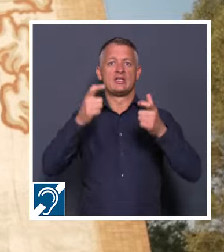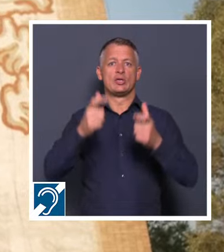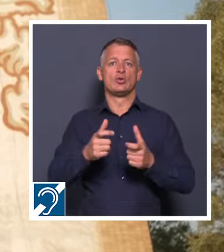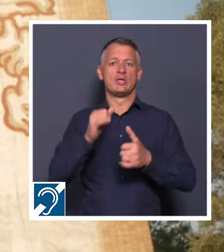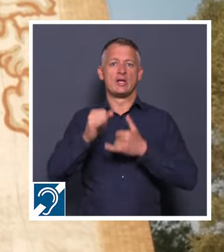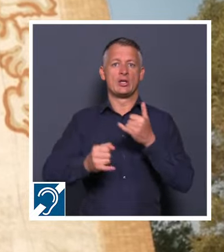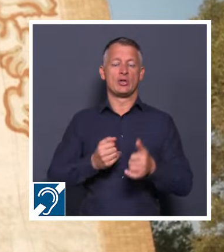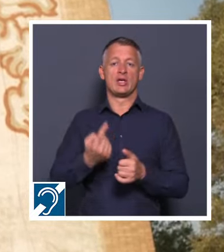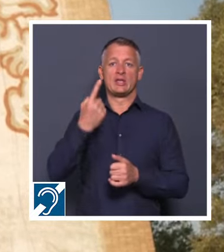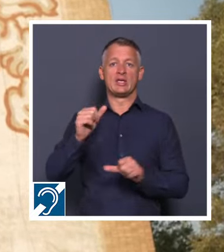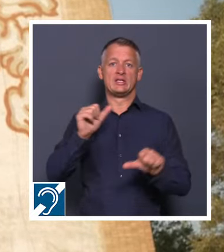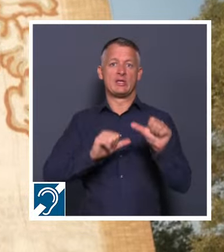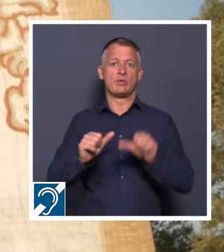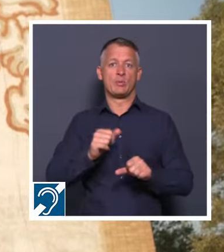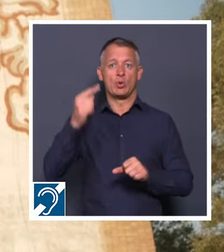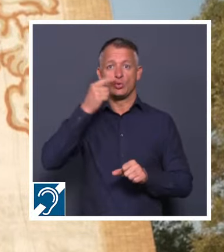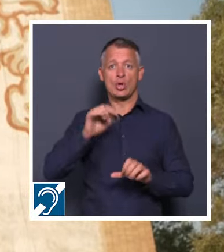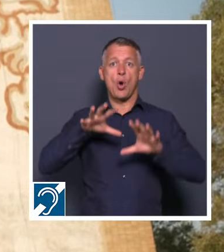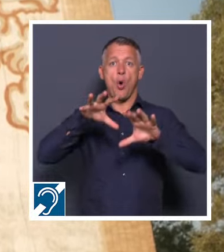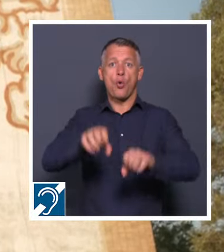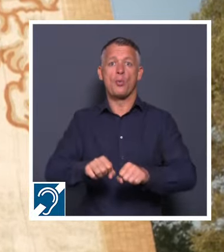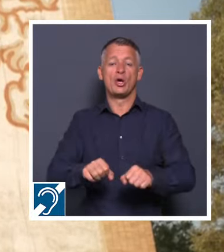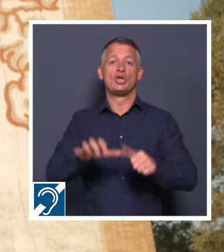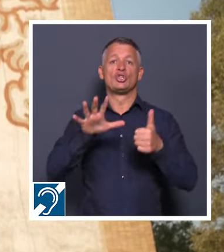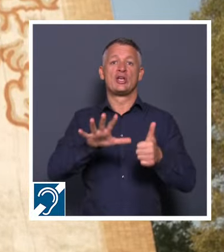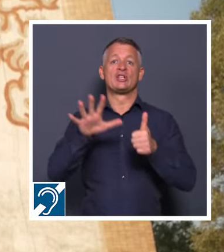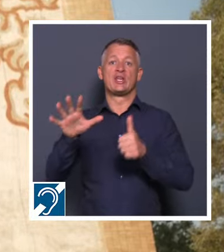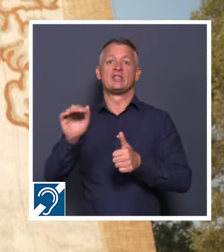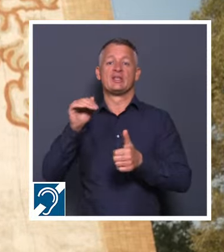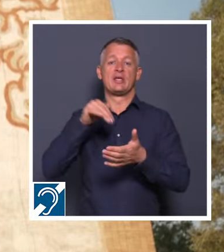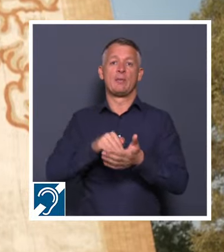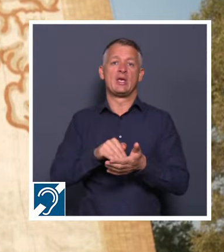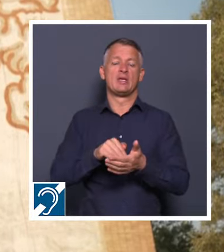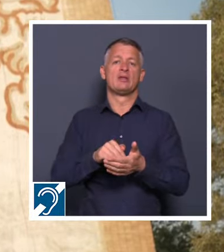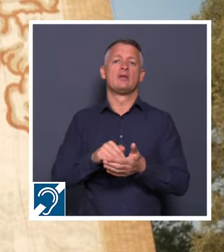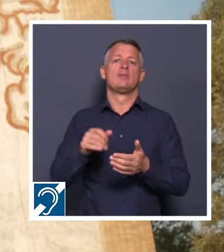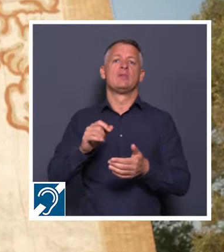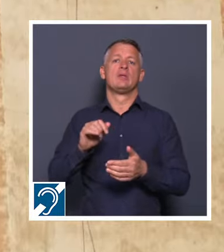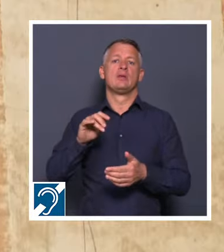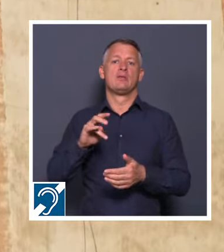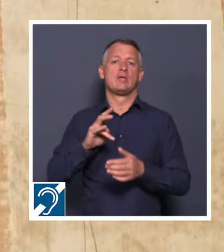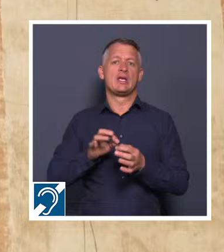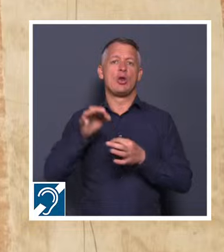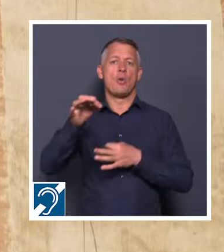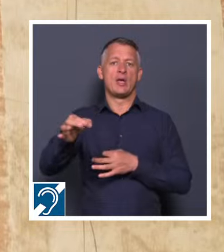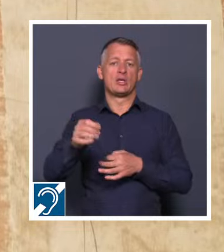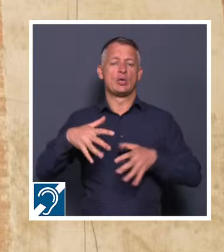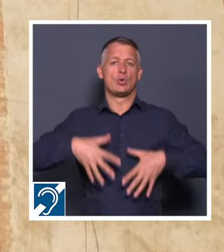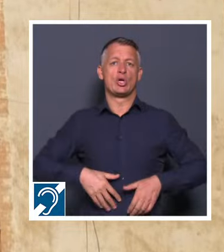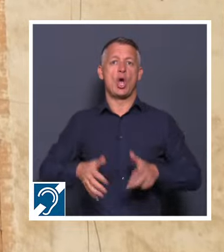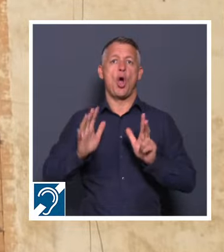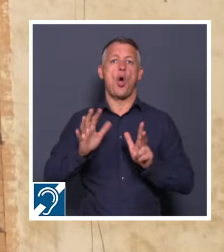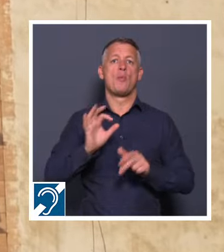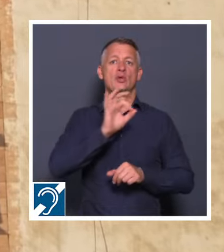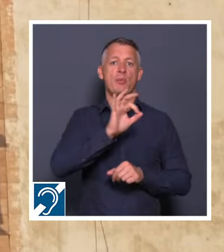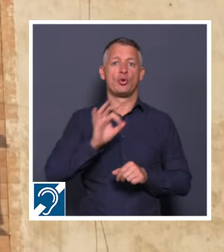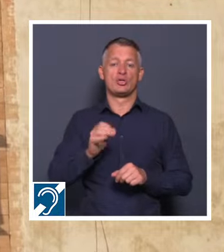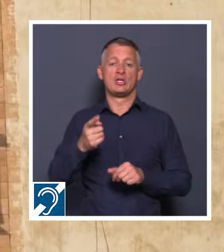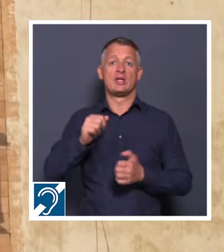la 1 septembrie Rusia a ocupat peste 66.000 de kilometri pătrați din Ucraina, adică 18% din